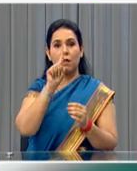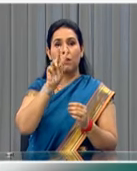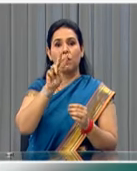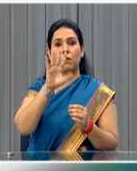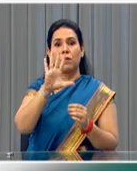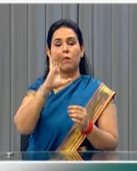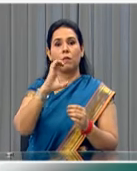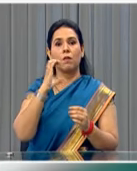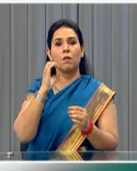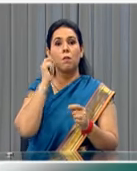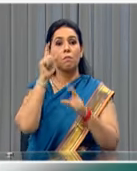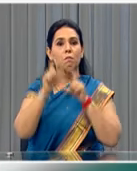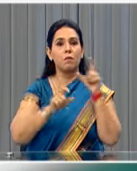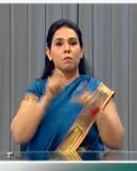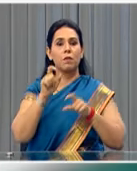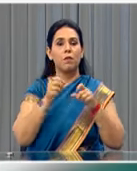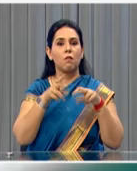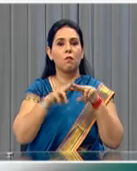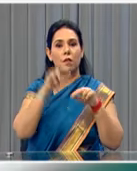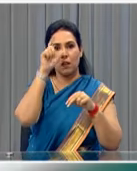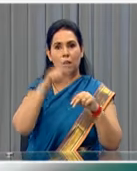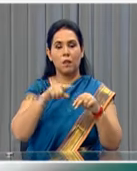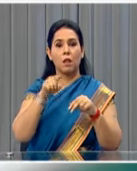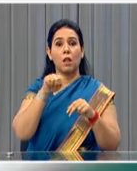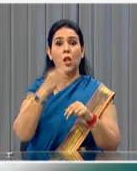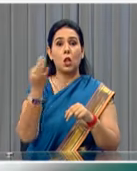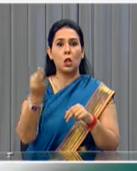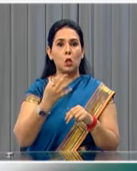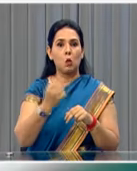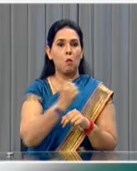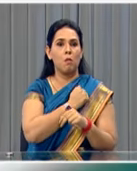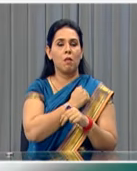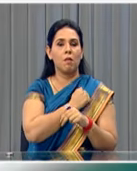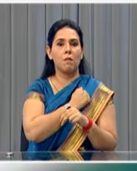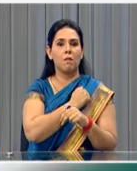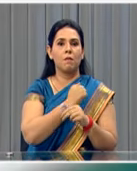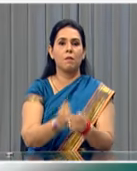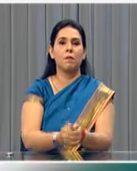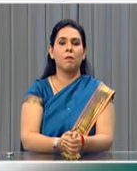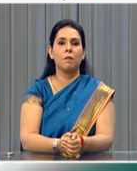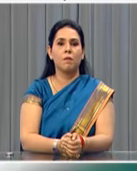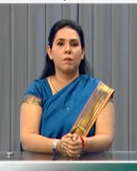125 करोड़ देशवासी एक नए विश्वास के साथ,